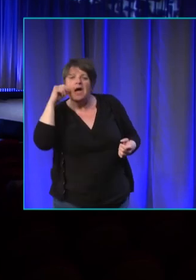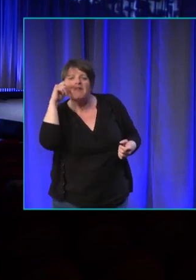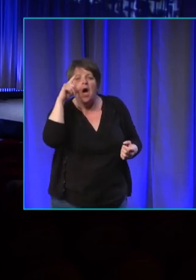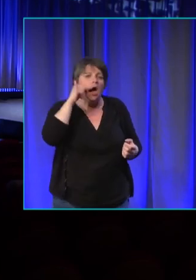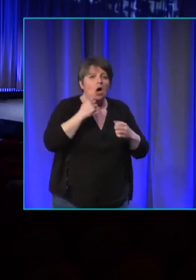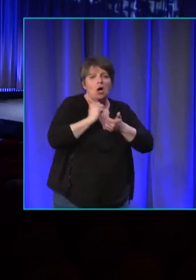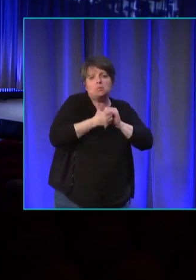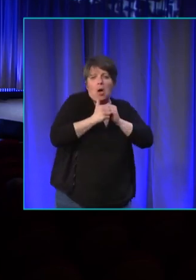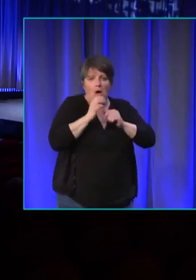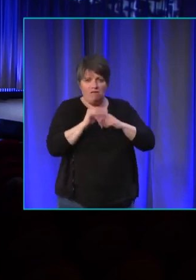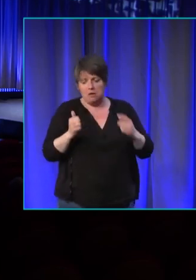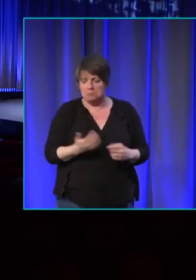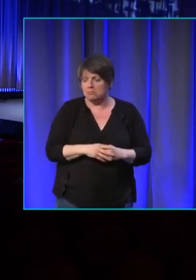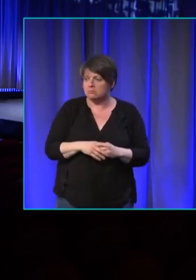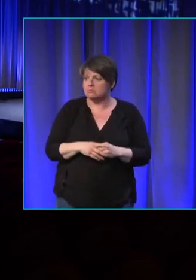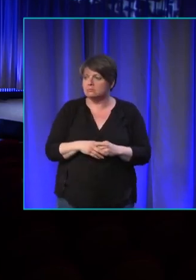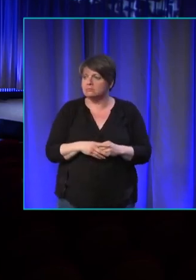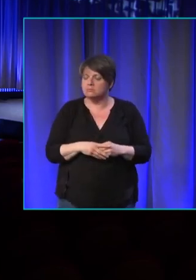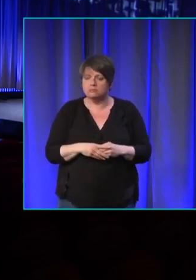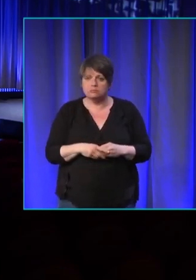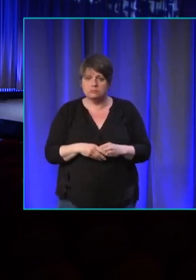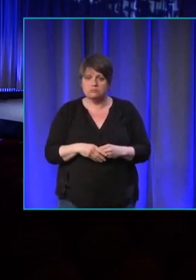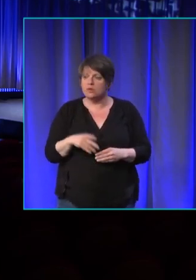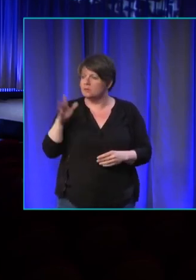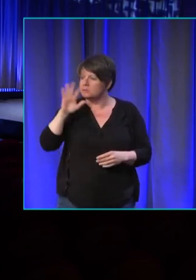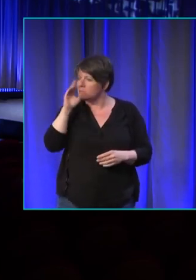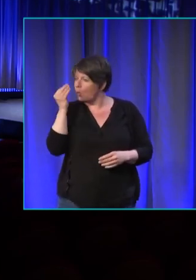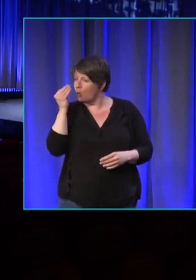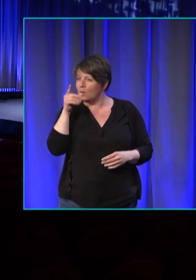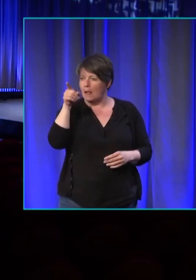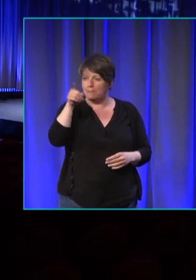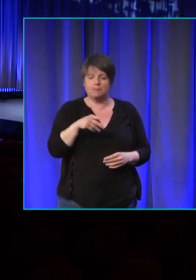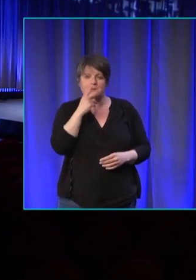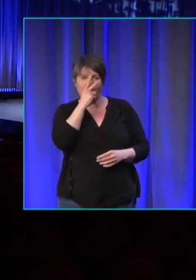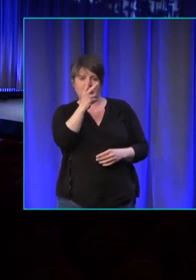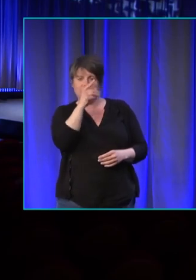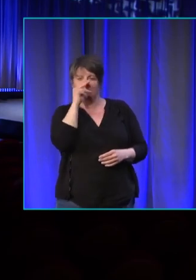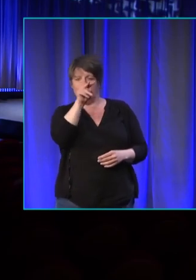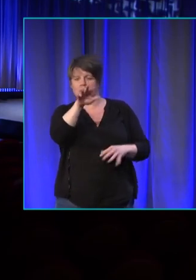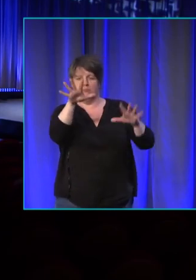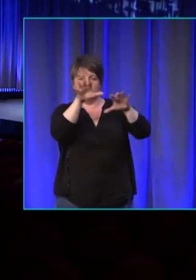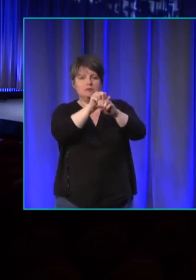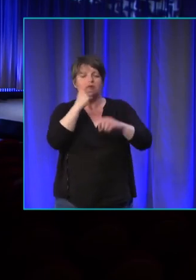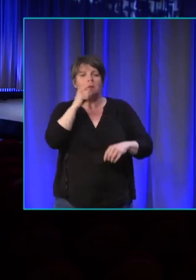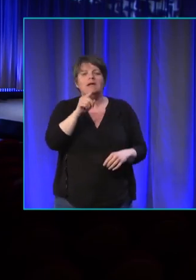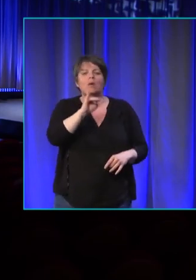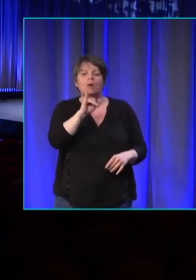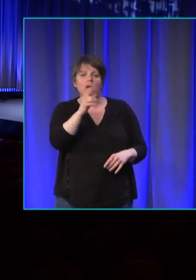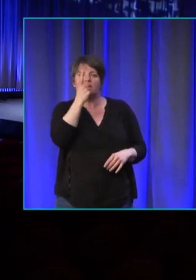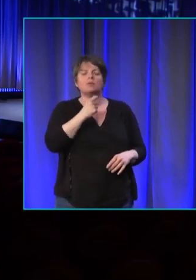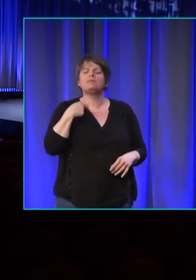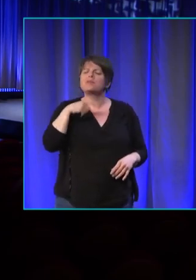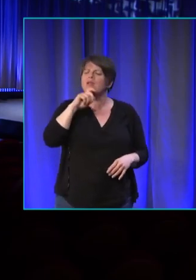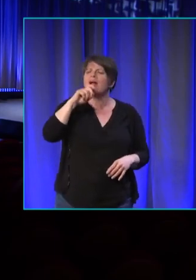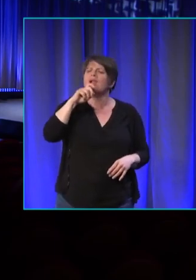Oui, bonsoir. Vous êtes où? Je suis là. En face. Tout à l'heure, je voudrais revenir